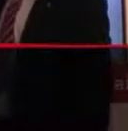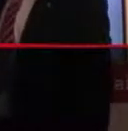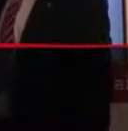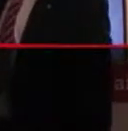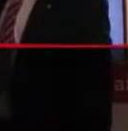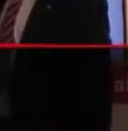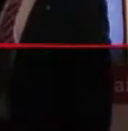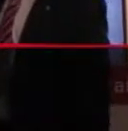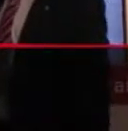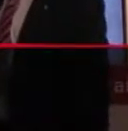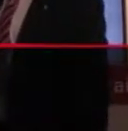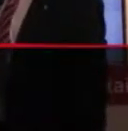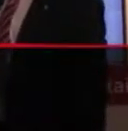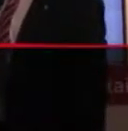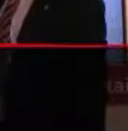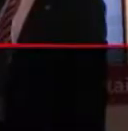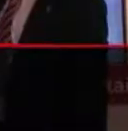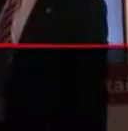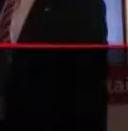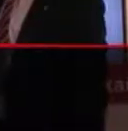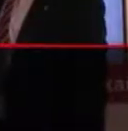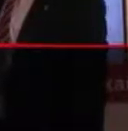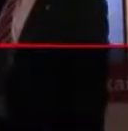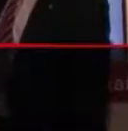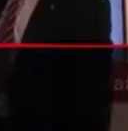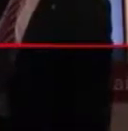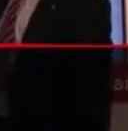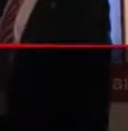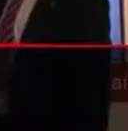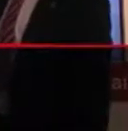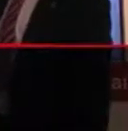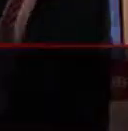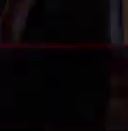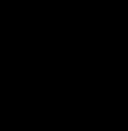bidaia agentziei ere emango zaie erabiltzeko aukera, haien bezeroei zerbitzua emateko.